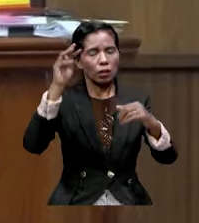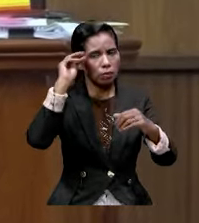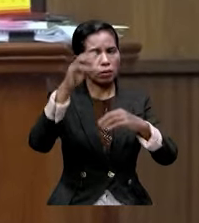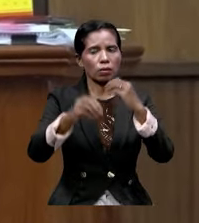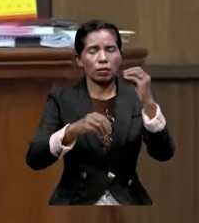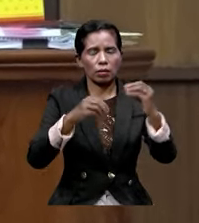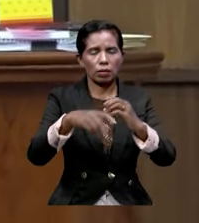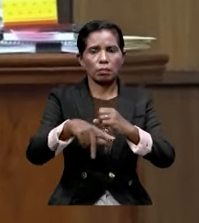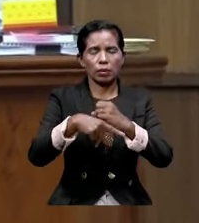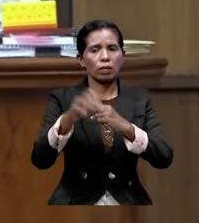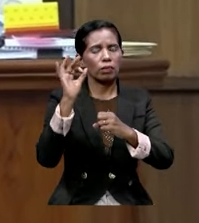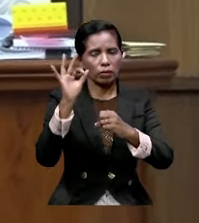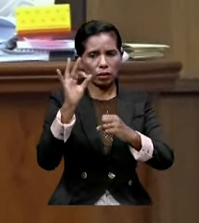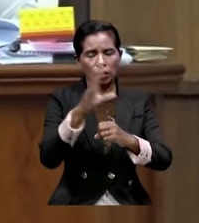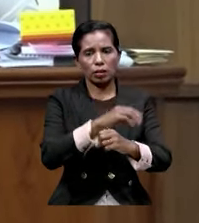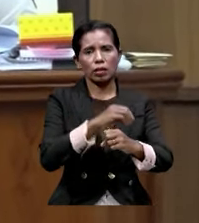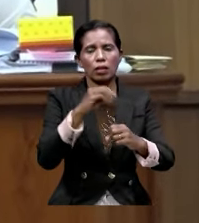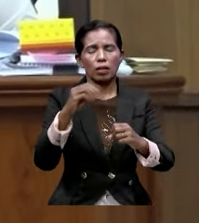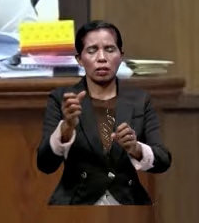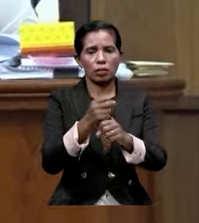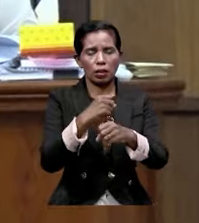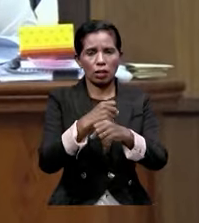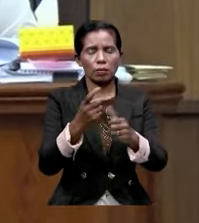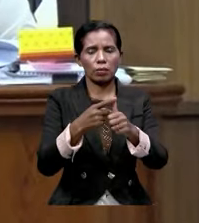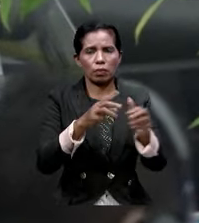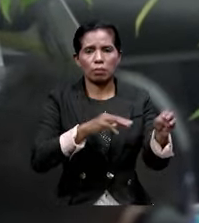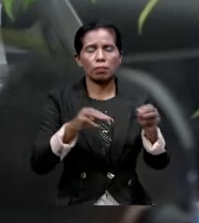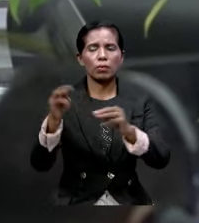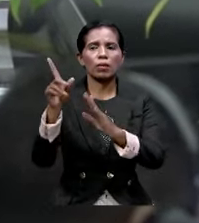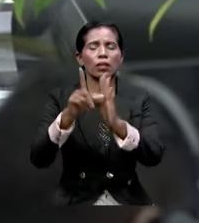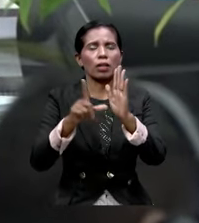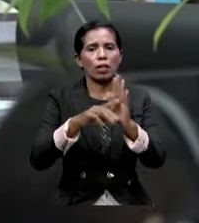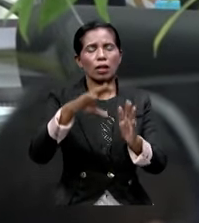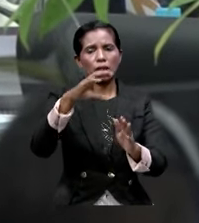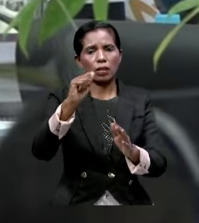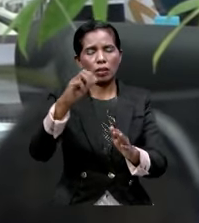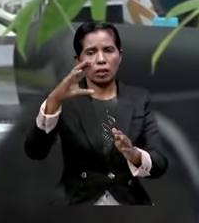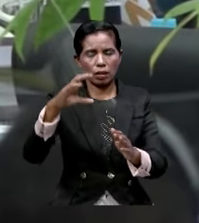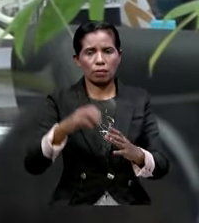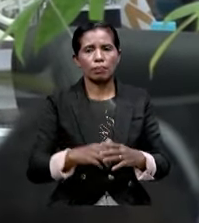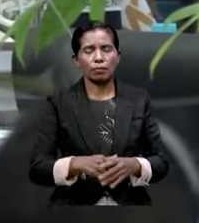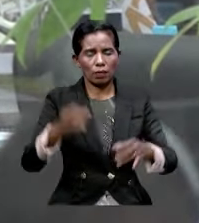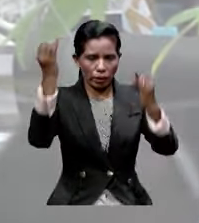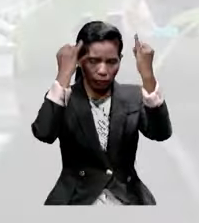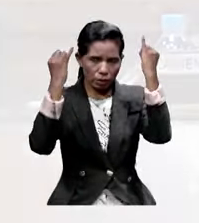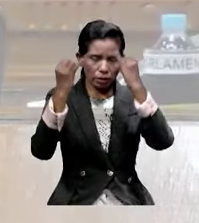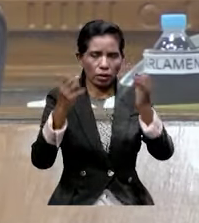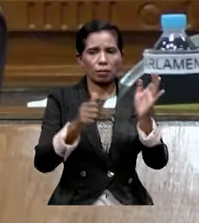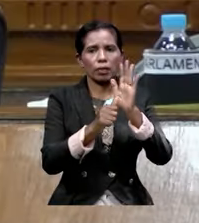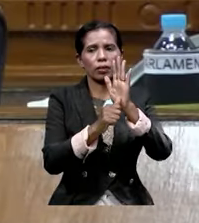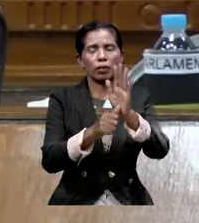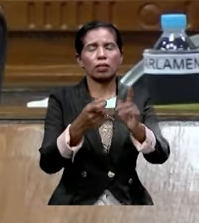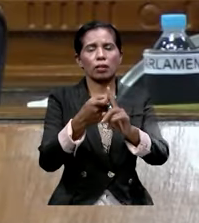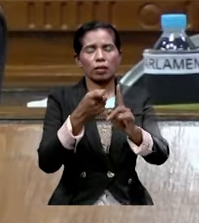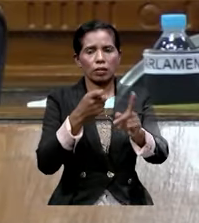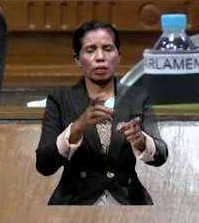relaciona ho bankada Fretilin ne be prefere atualo uluk alterasaun ba leika aknian informasaun ne be ke presidente ia konferensi lisu